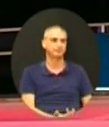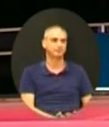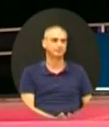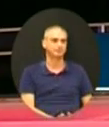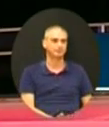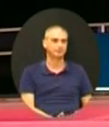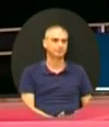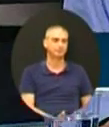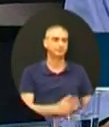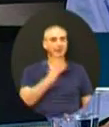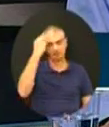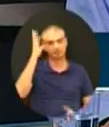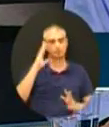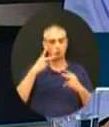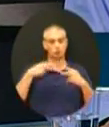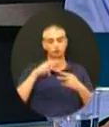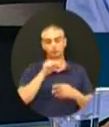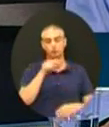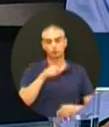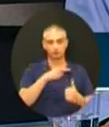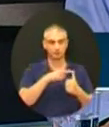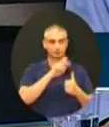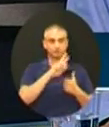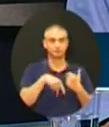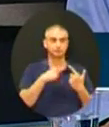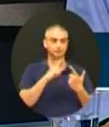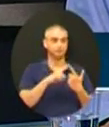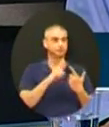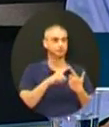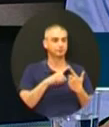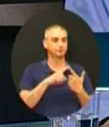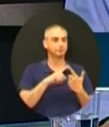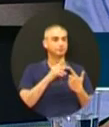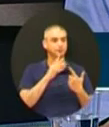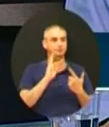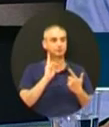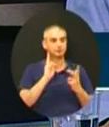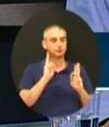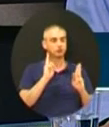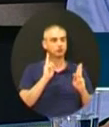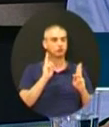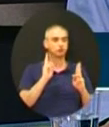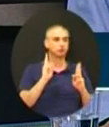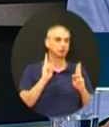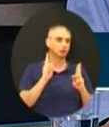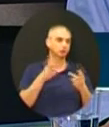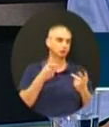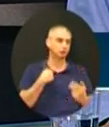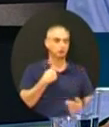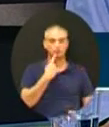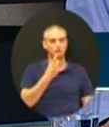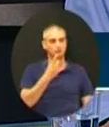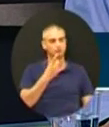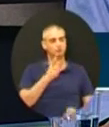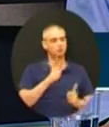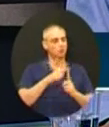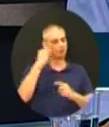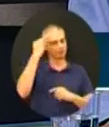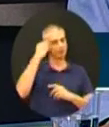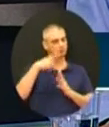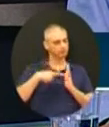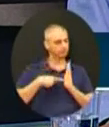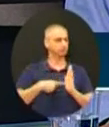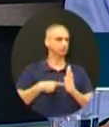שיש חשש פלסטיני מהנושא הזה. שתיים, יש בהחלט, הייתי אומר, עמידה פלסטינית